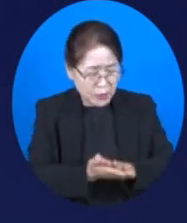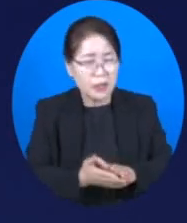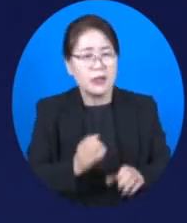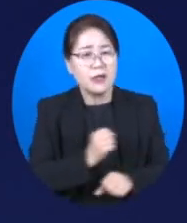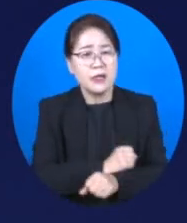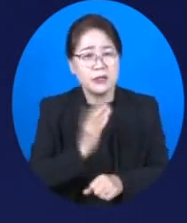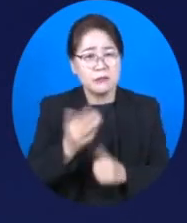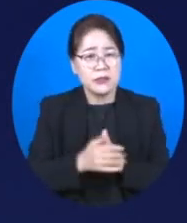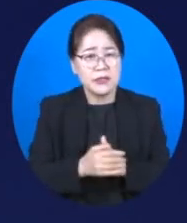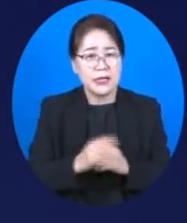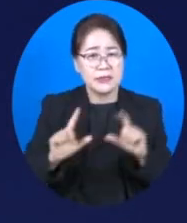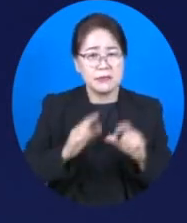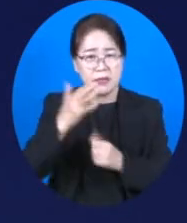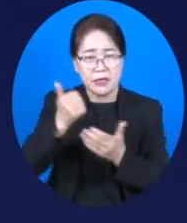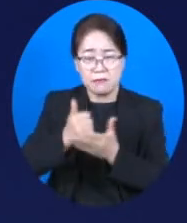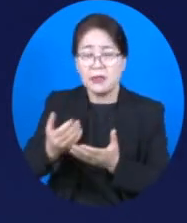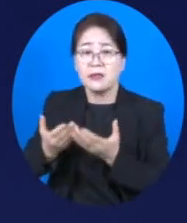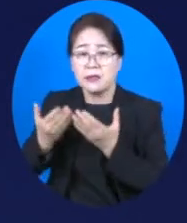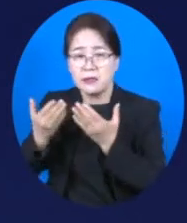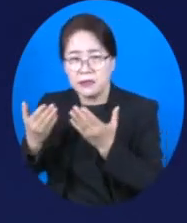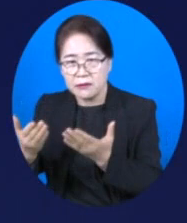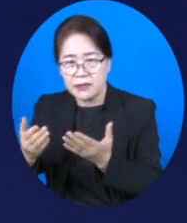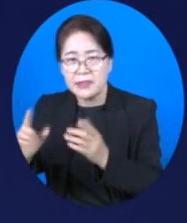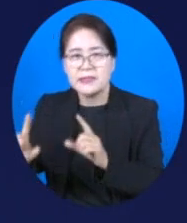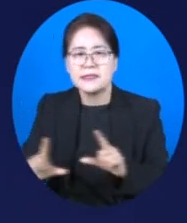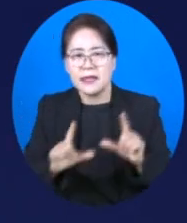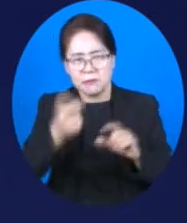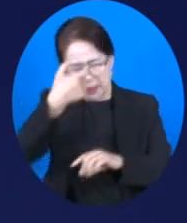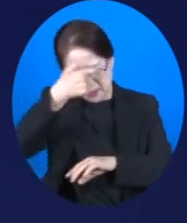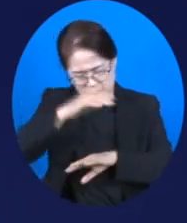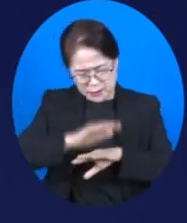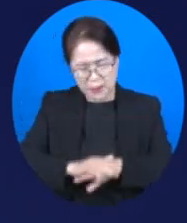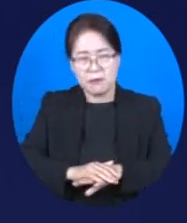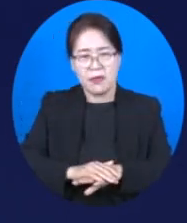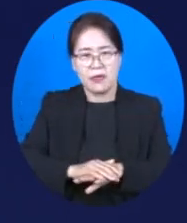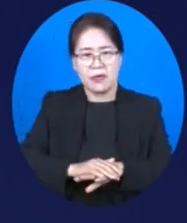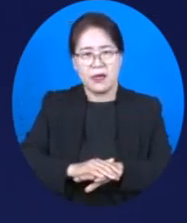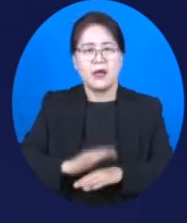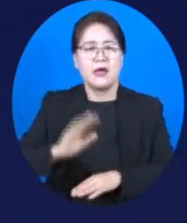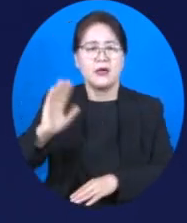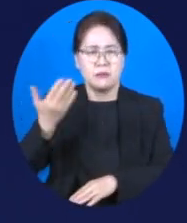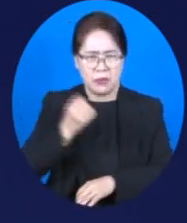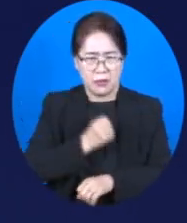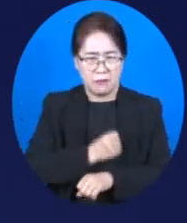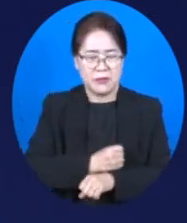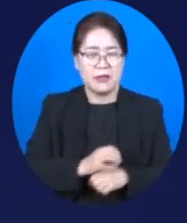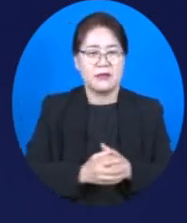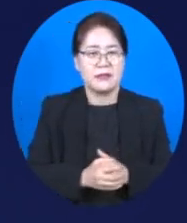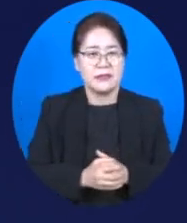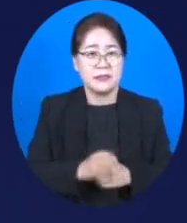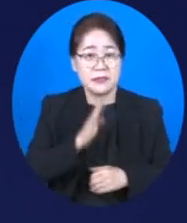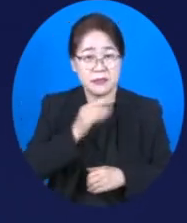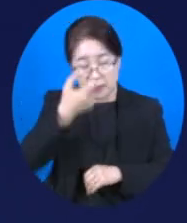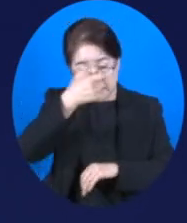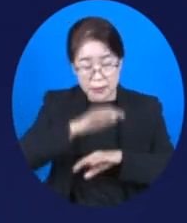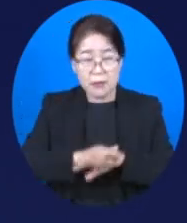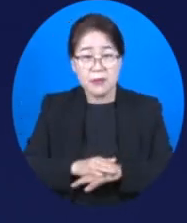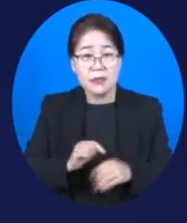우리의 삶이 하나님께 드려지는 삶의 예배가 되게 해야 됩니다. 그러므로 진정한